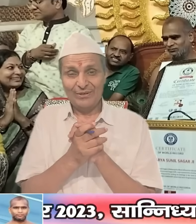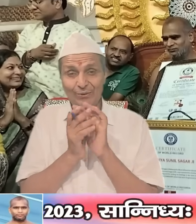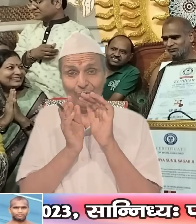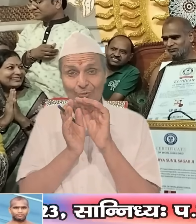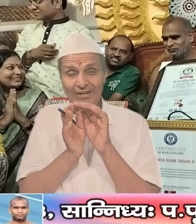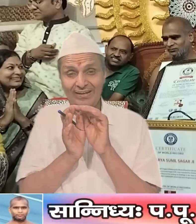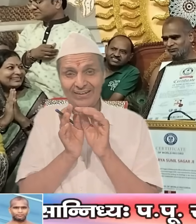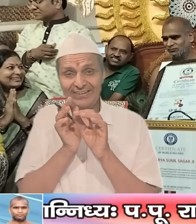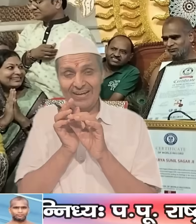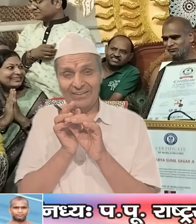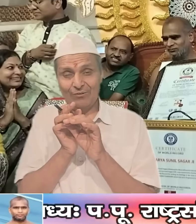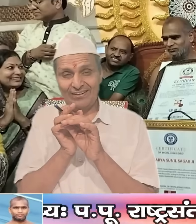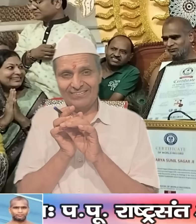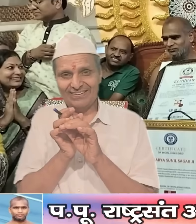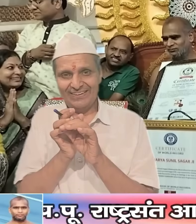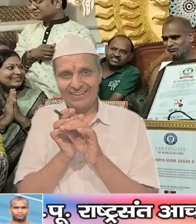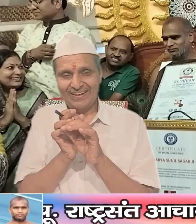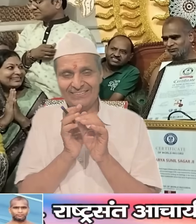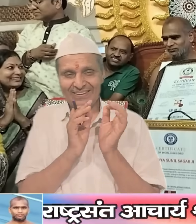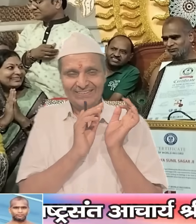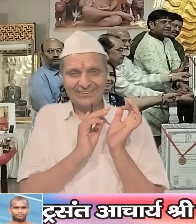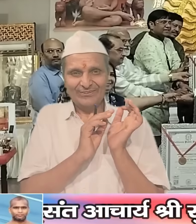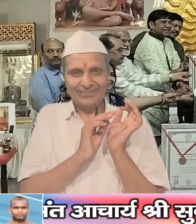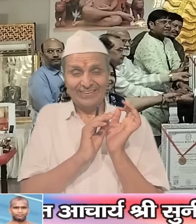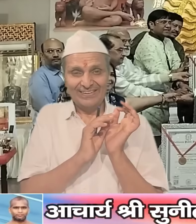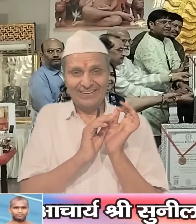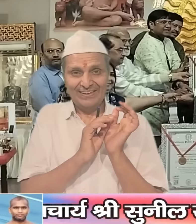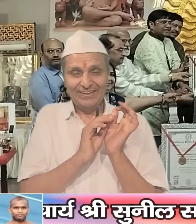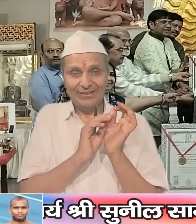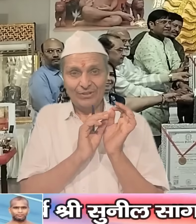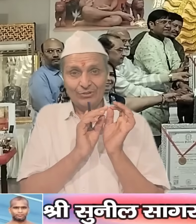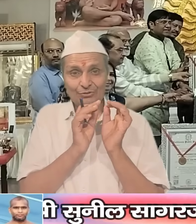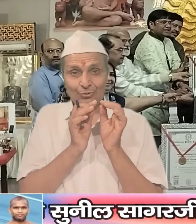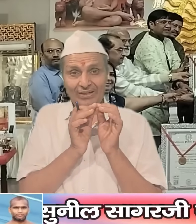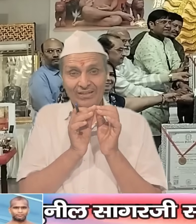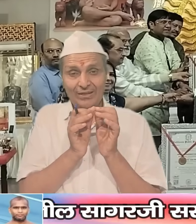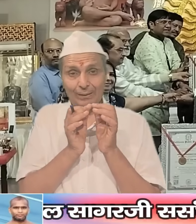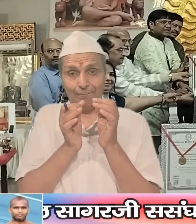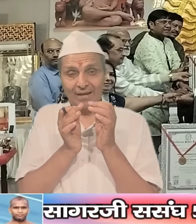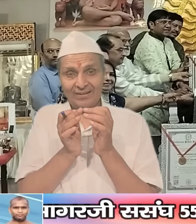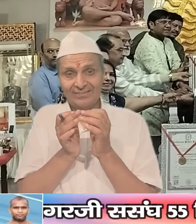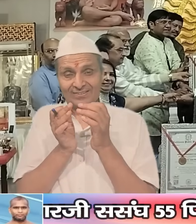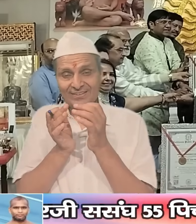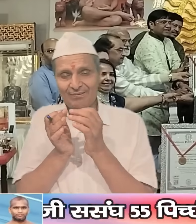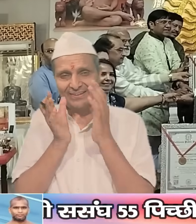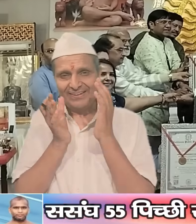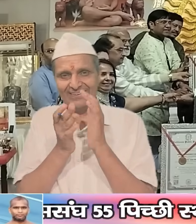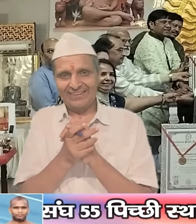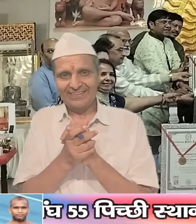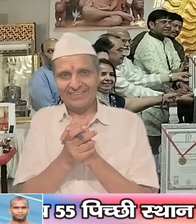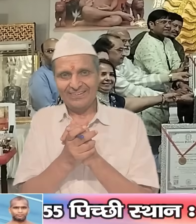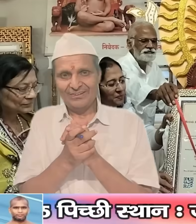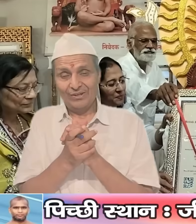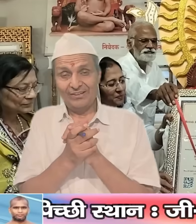थी, उन्होंने डायरेक्टरेट ऑफ लिटरेचर दी आचार्य ऋषि को। किस लिए? सुनील प्राकृत समग्र के